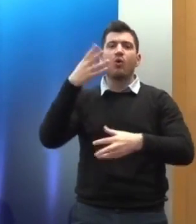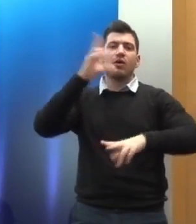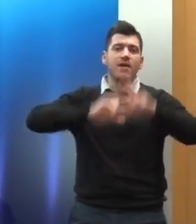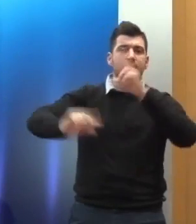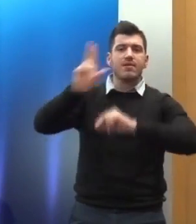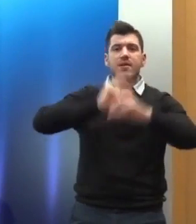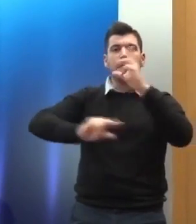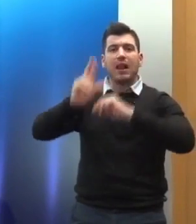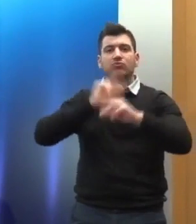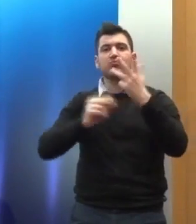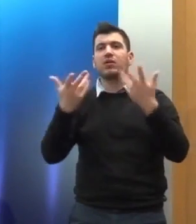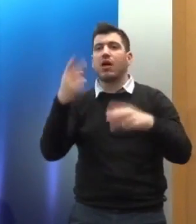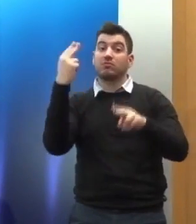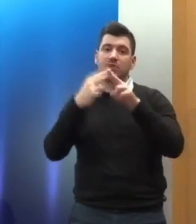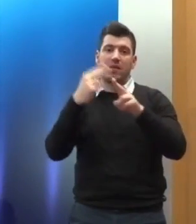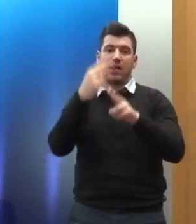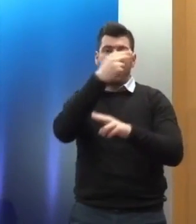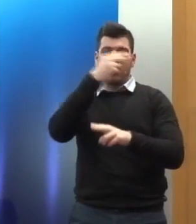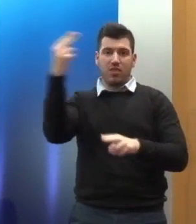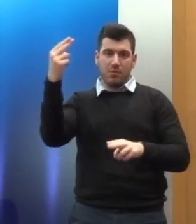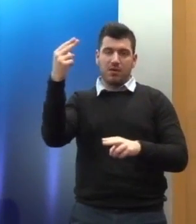σημαντικό θέμα που βρίσκεται στην καρδιά